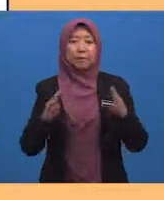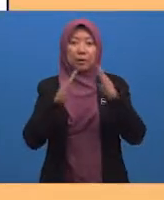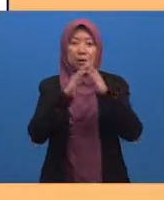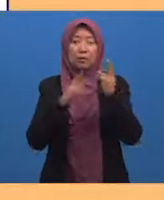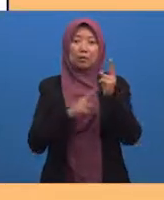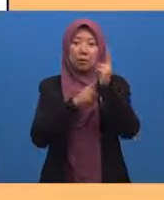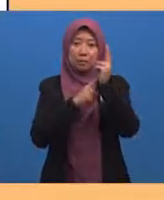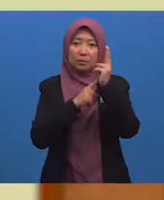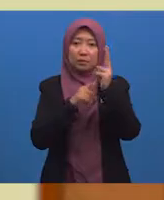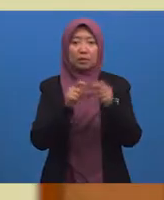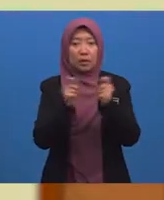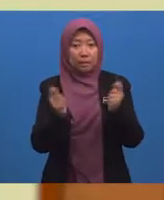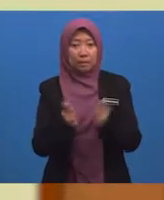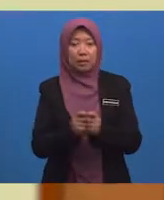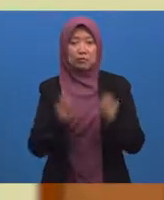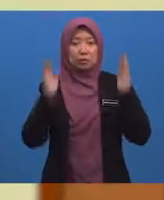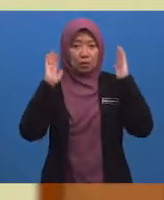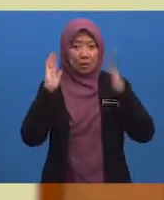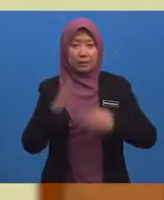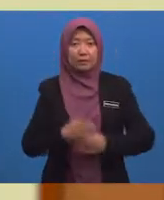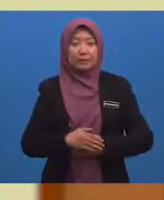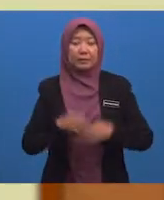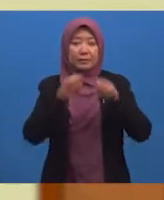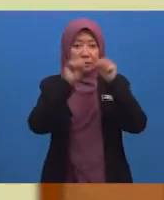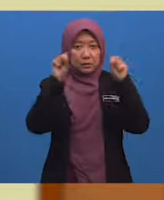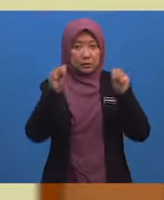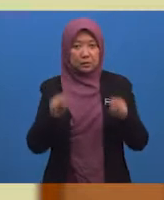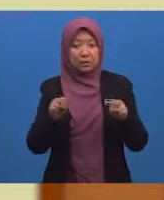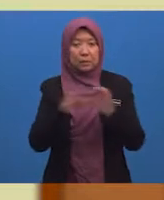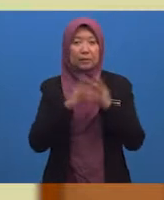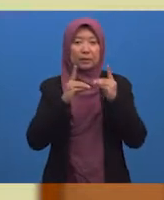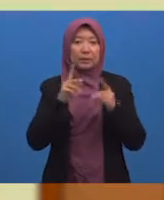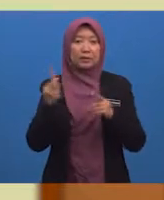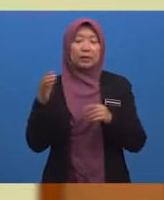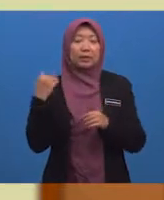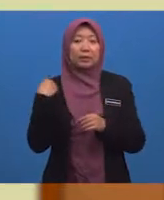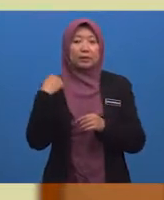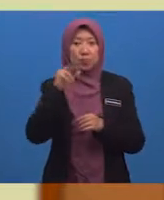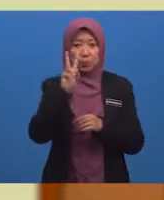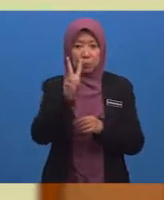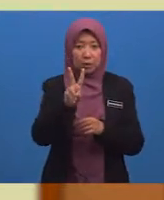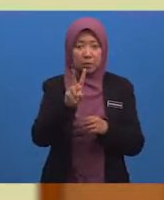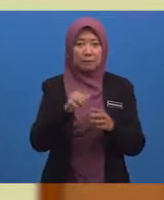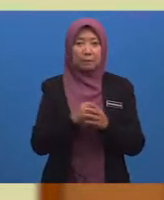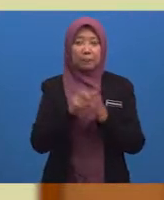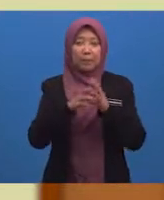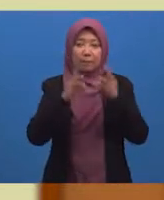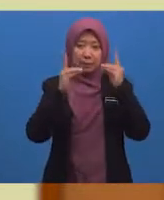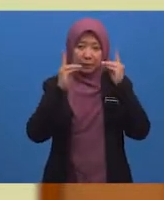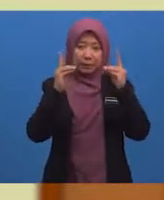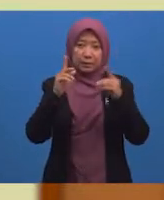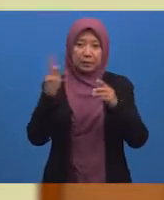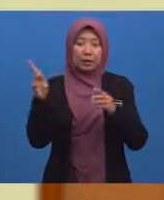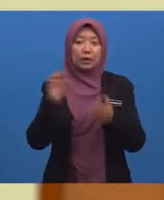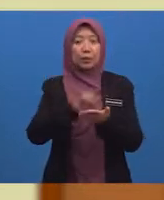ruang solat. Sistem pendidikan di dayah dapat dibahagikan kepada dua, iaitu pendidikan secara